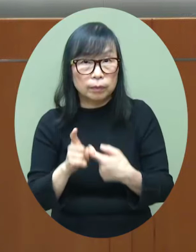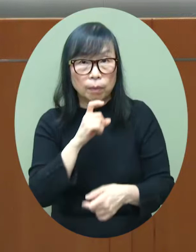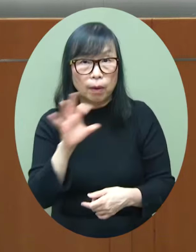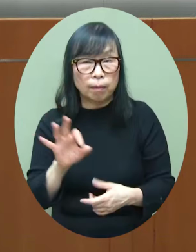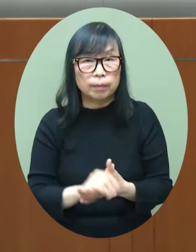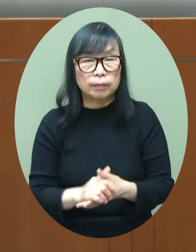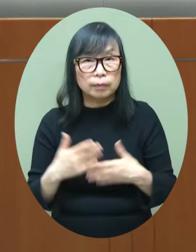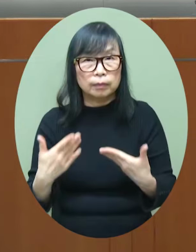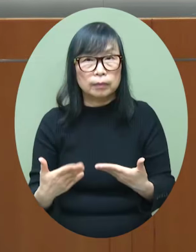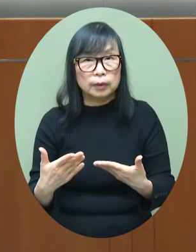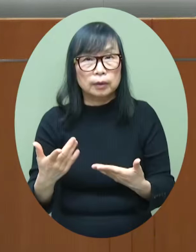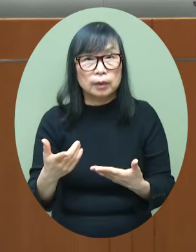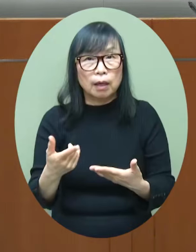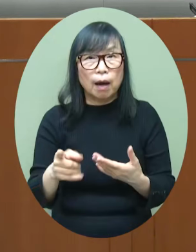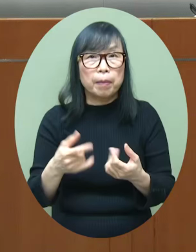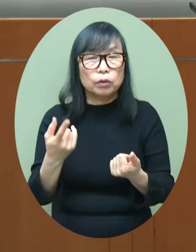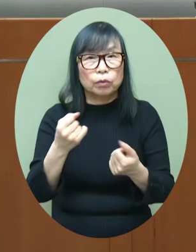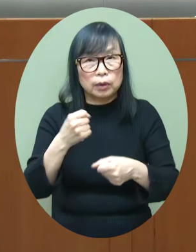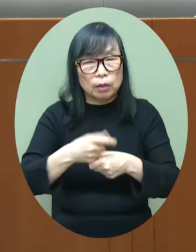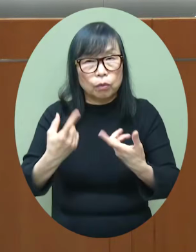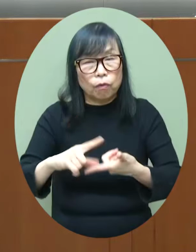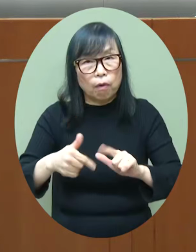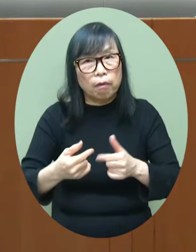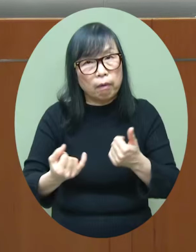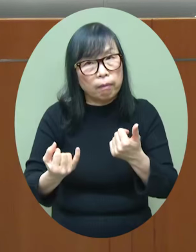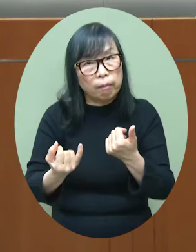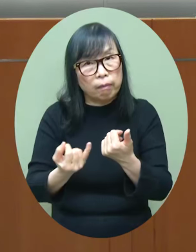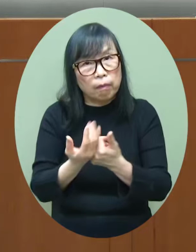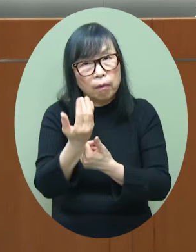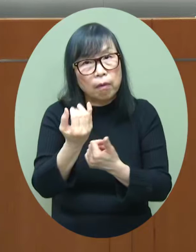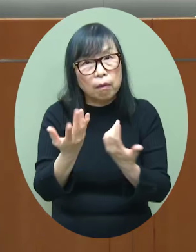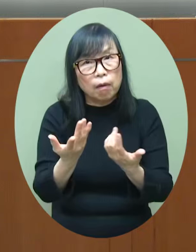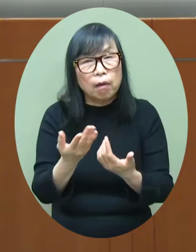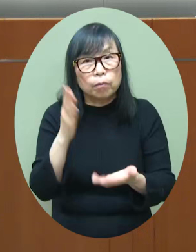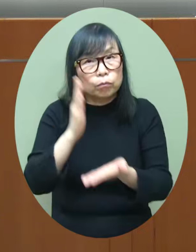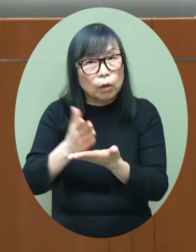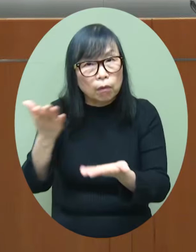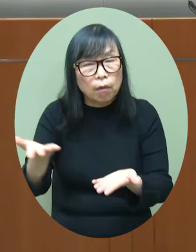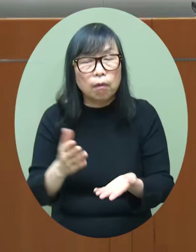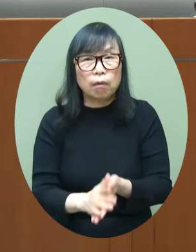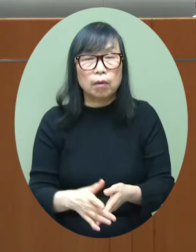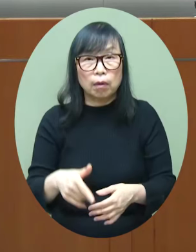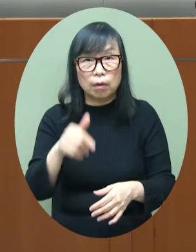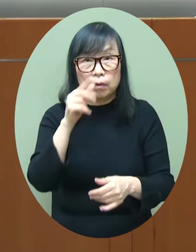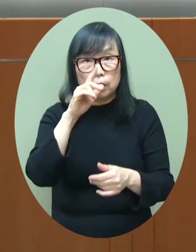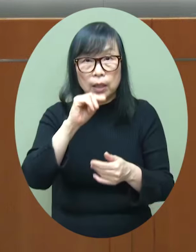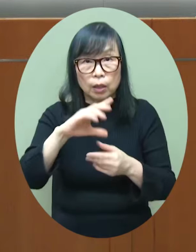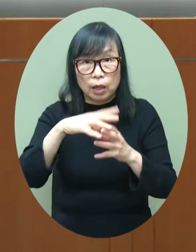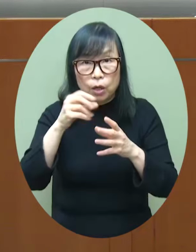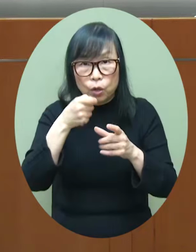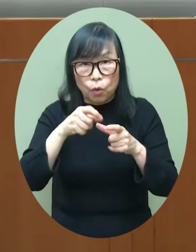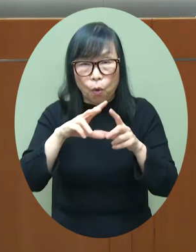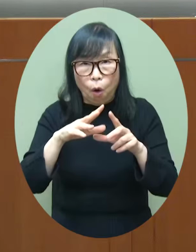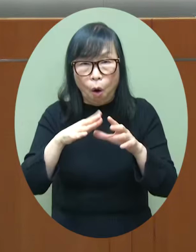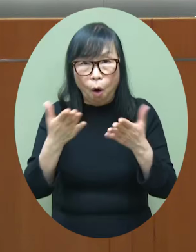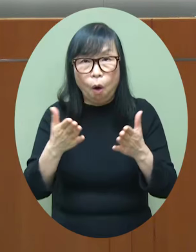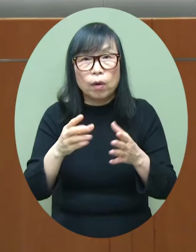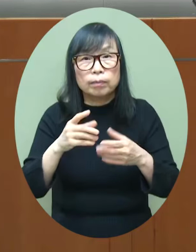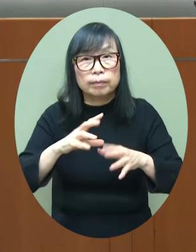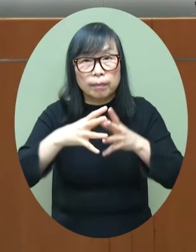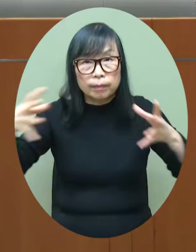即係現時嘅防疫工作咪有啲背道而馳咧？咁同埋即係衞生防護中心有冇就過呢啲即係大型嘅公開活動啦，或者係即